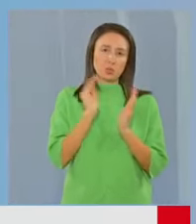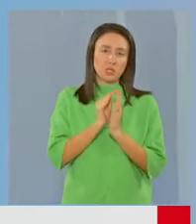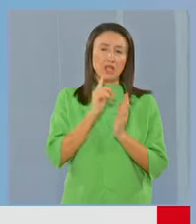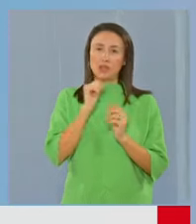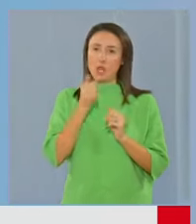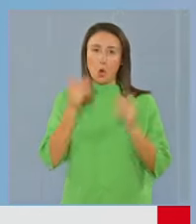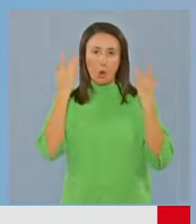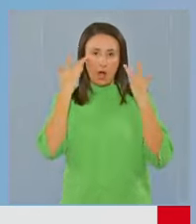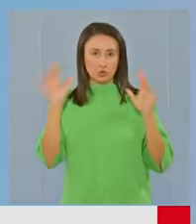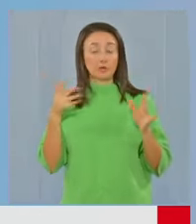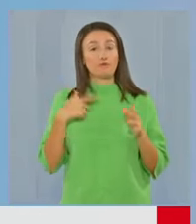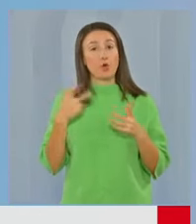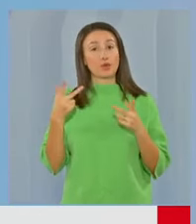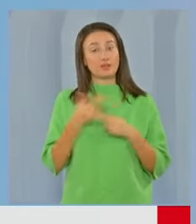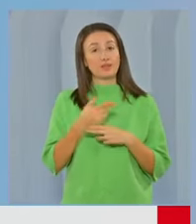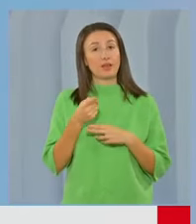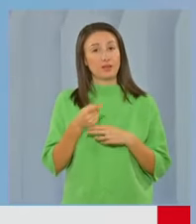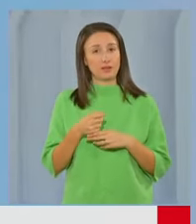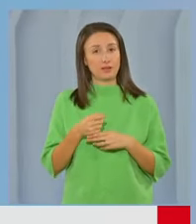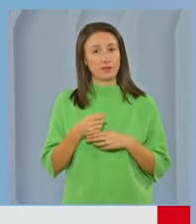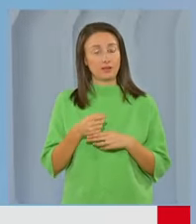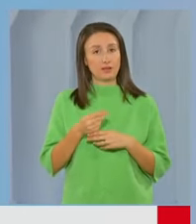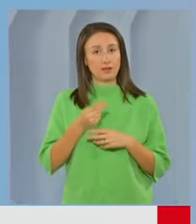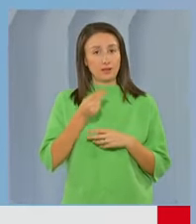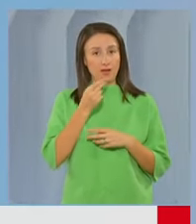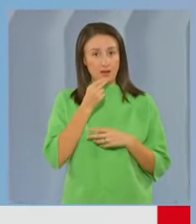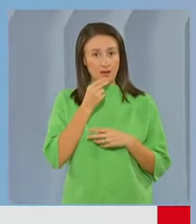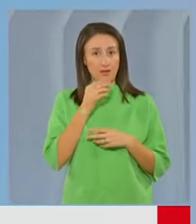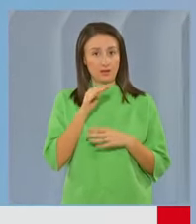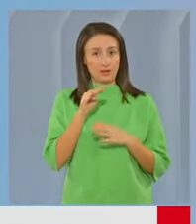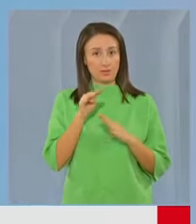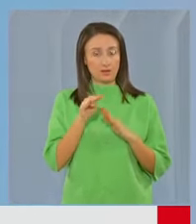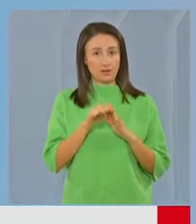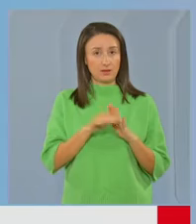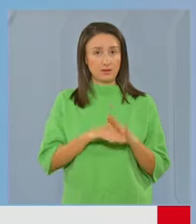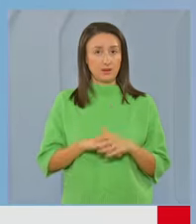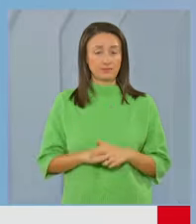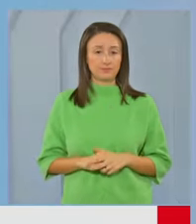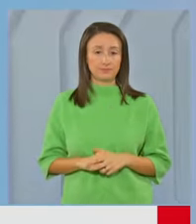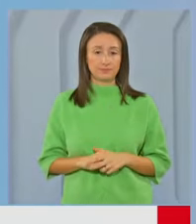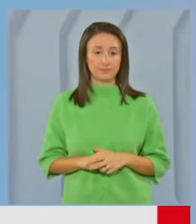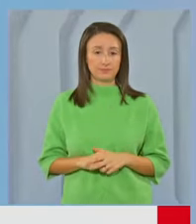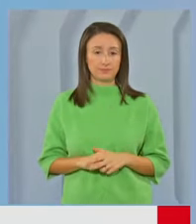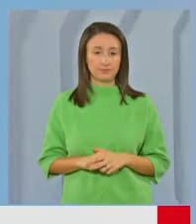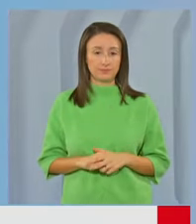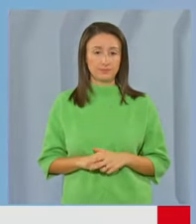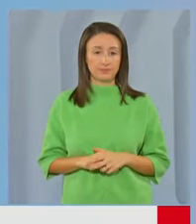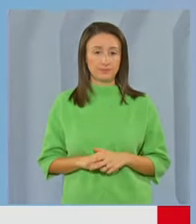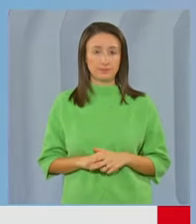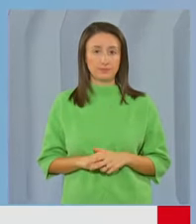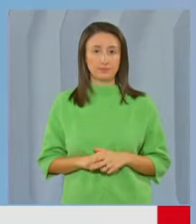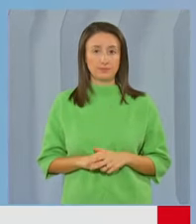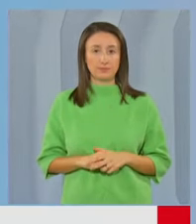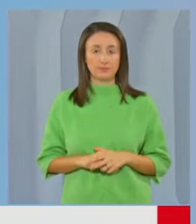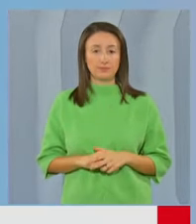cadouri Alții vor tăia chiar și de alimente de pe lista de mâncare despre câți bani sunt dispuși românii să cheltuie